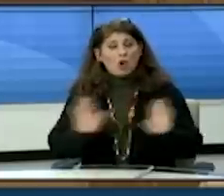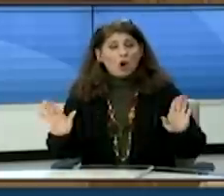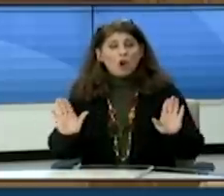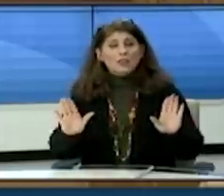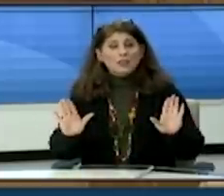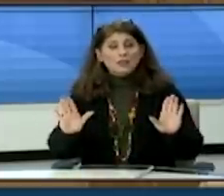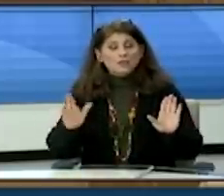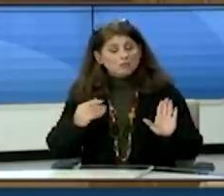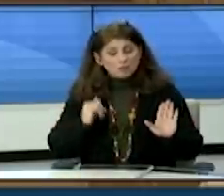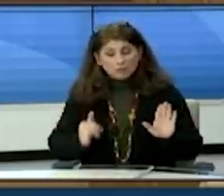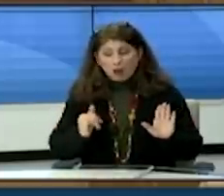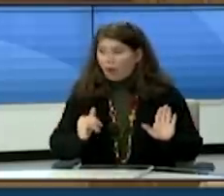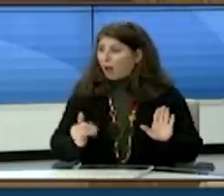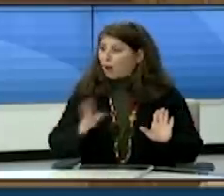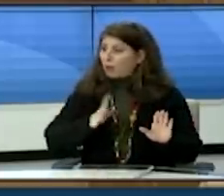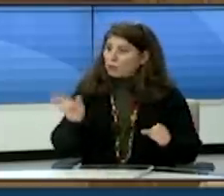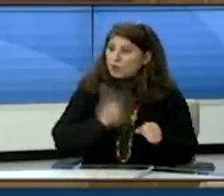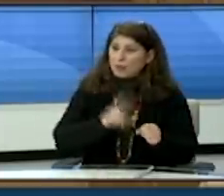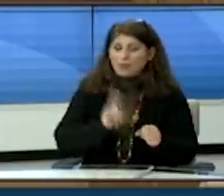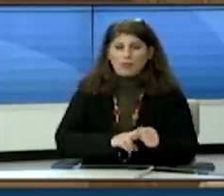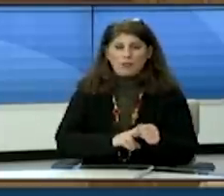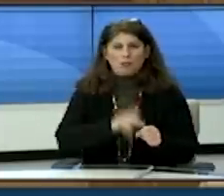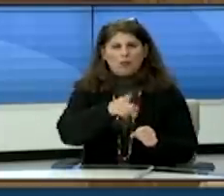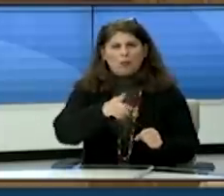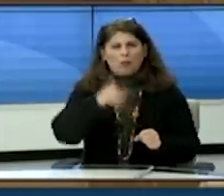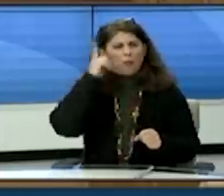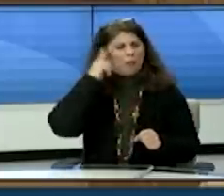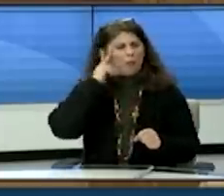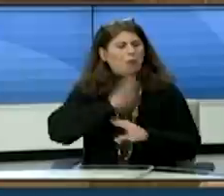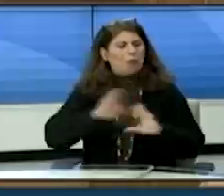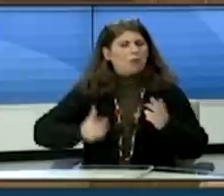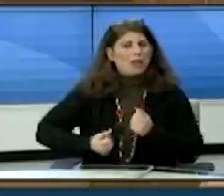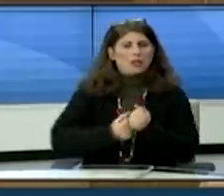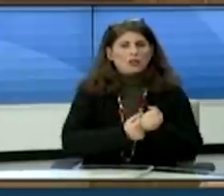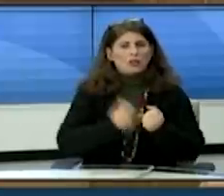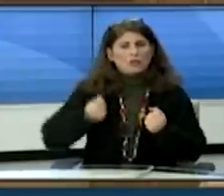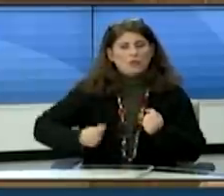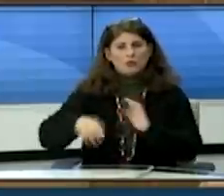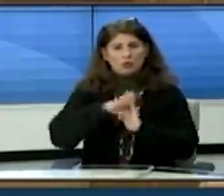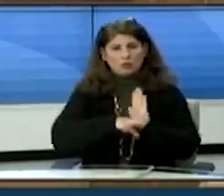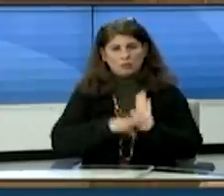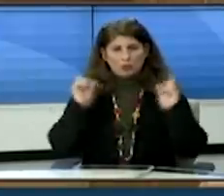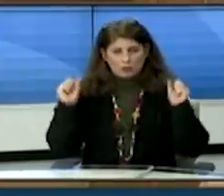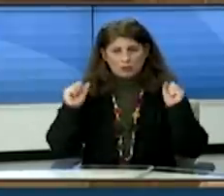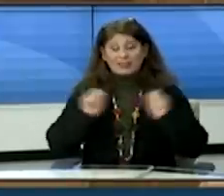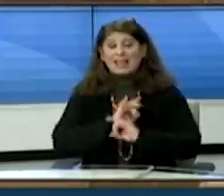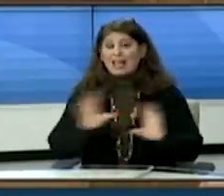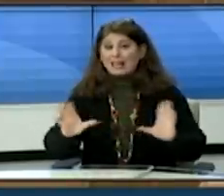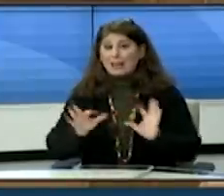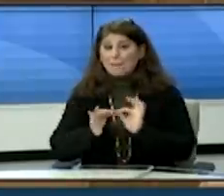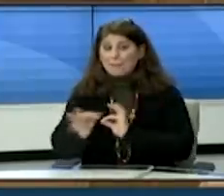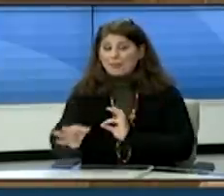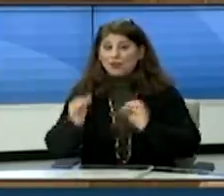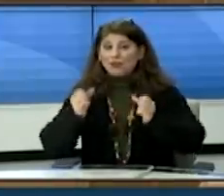άλλες απώλειες, εσείς το χαβά σας. Καμιά ενίσχυση του δημόσιου συστήματος υγείας, κανένα μέτρο